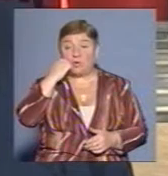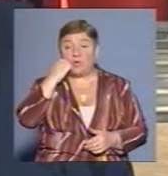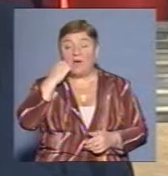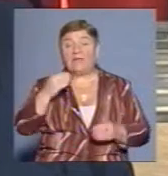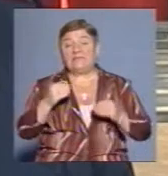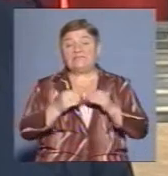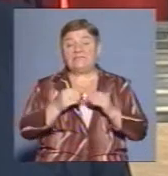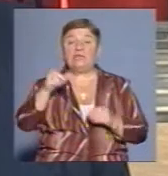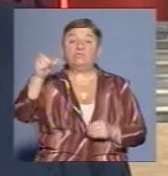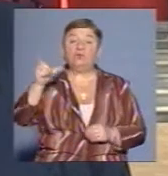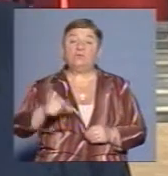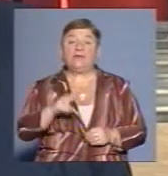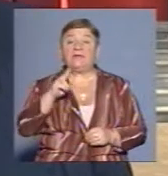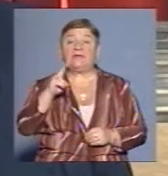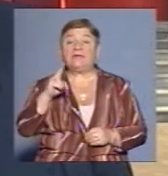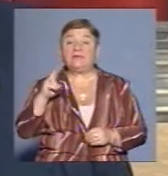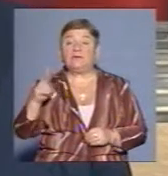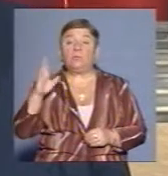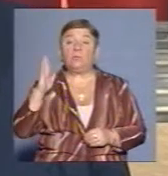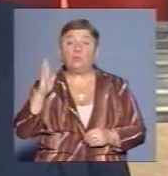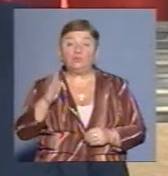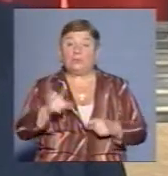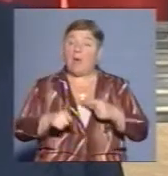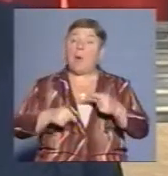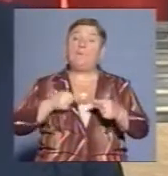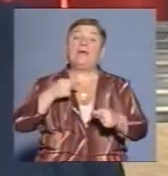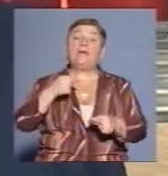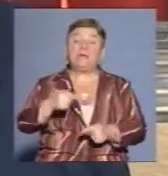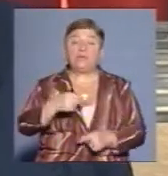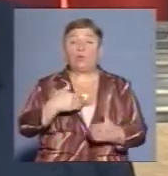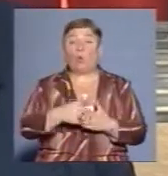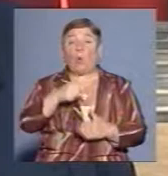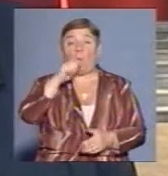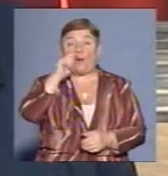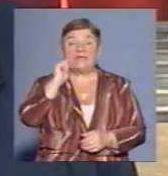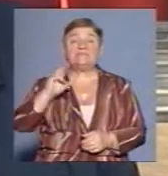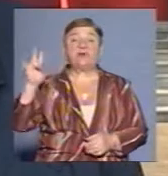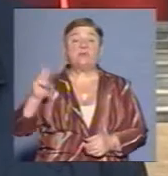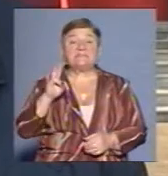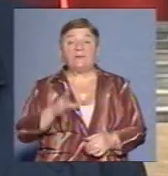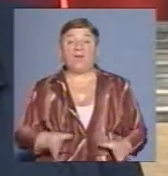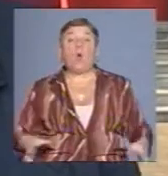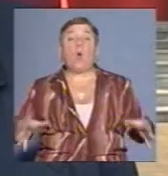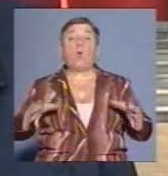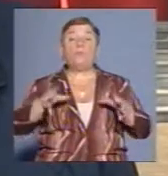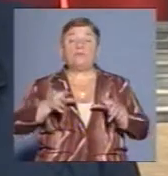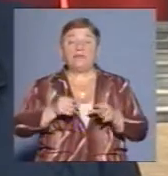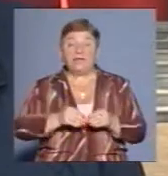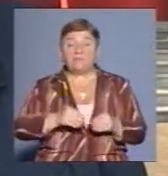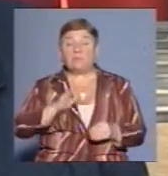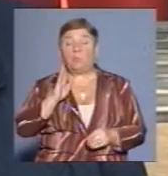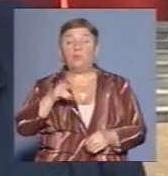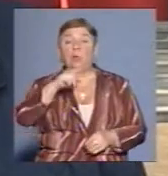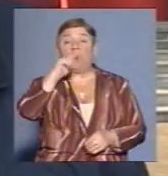10 чоловік, які по пресі заявили про перехід в помісну церкву, об'єднаються, буде існувати Українська